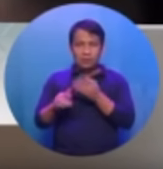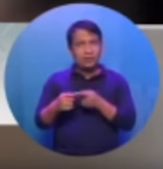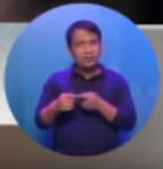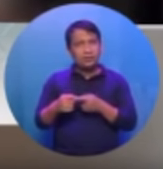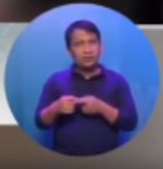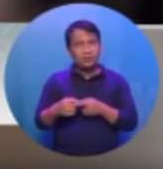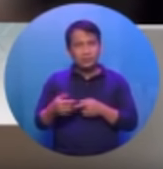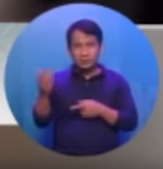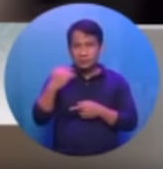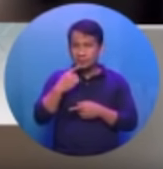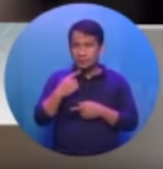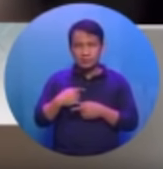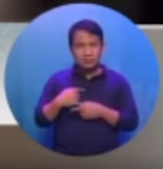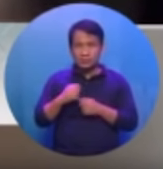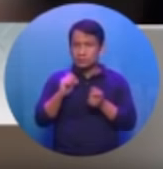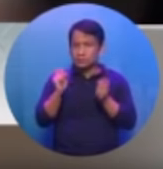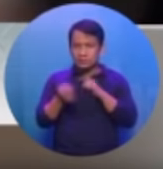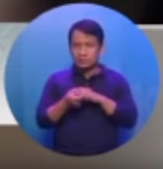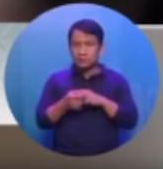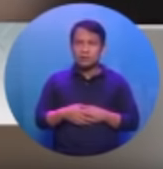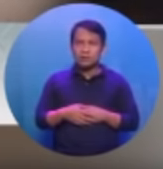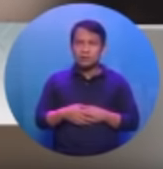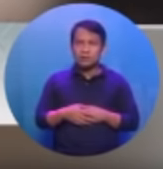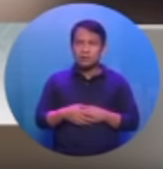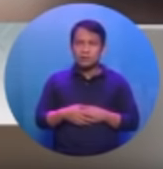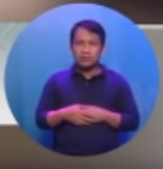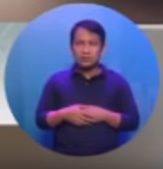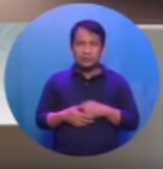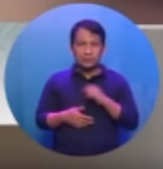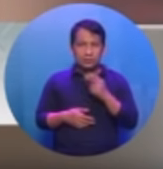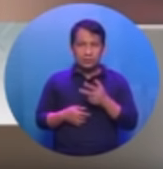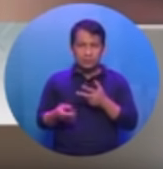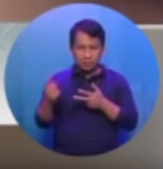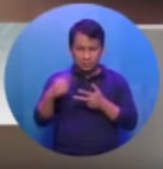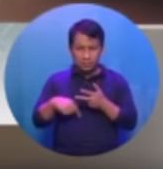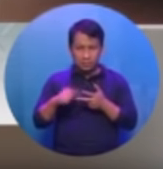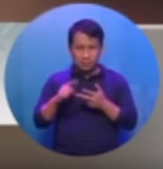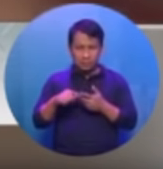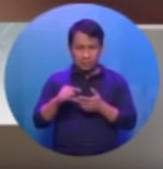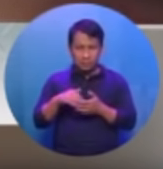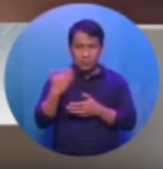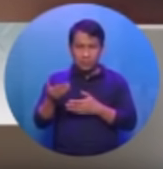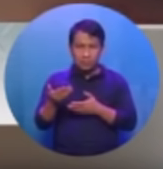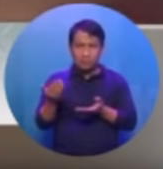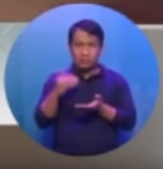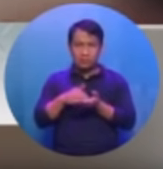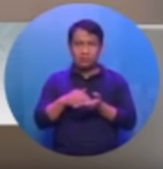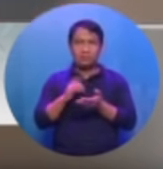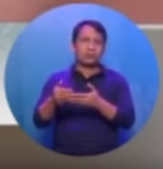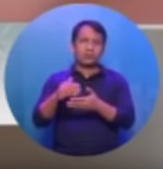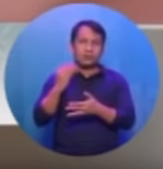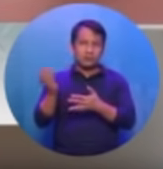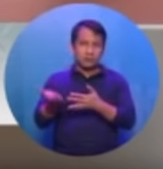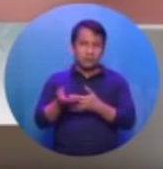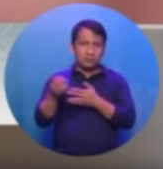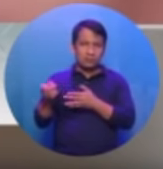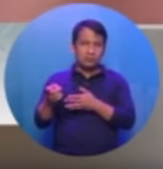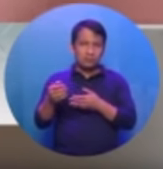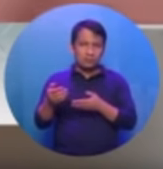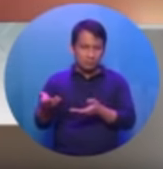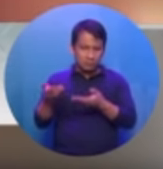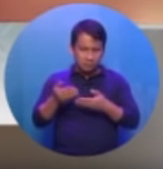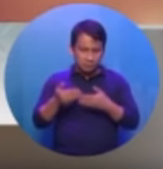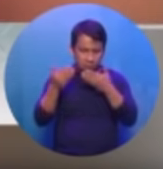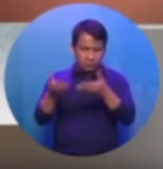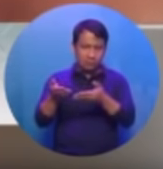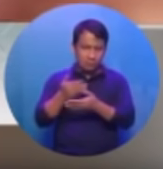siya at di niya na po uulitin. Kaso po, ang ginawa niya, inulit niya po ulit, kaya pinagpatuloy ko po yung ipapalapit ko po sa inyo,